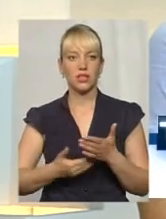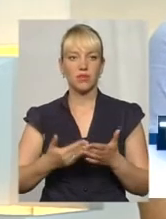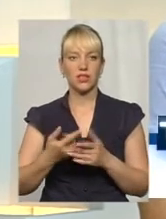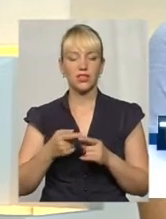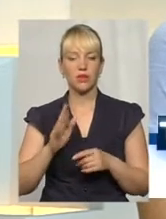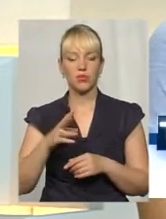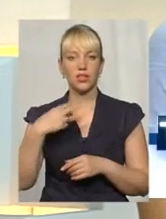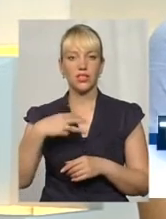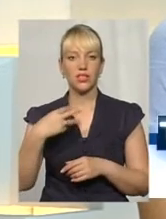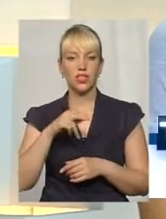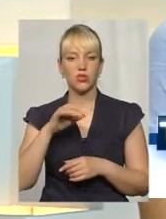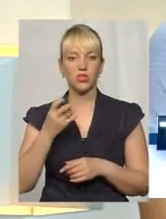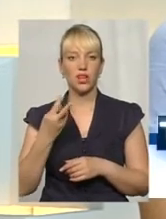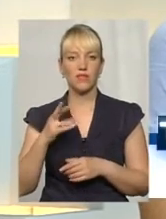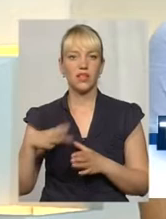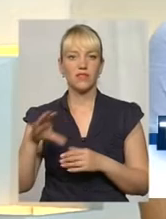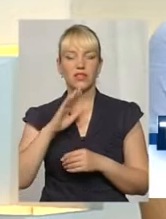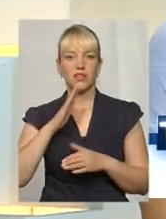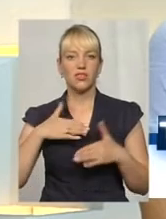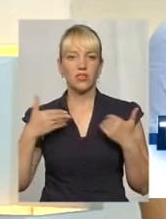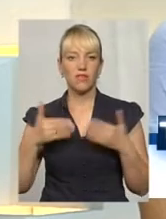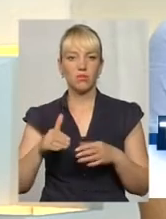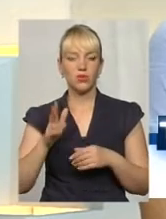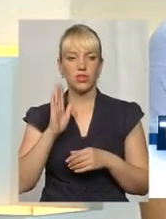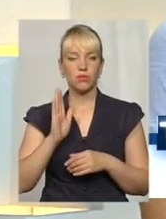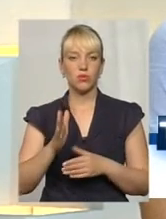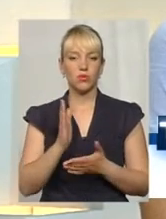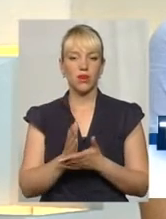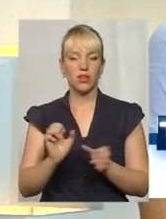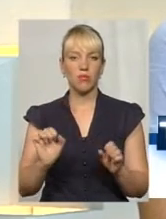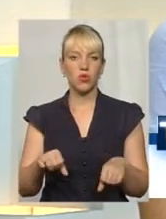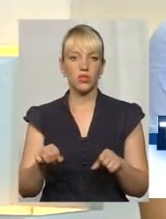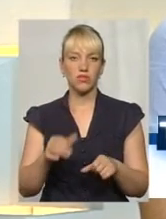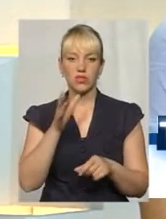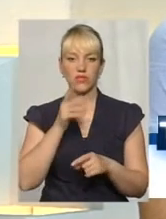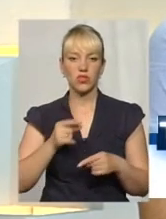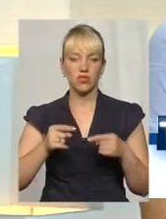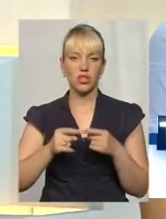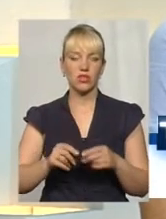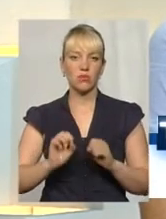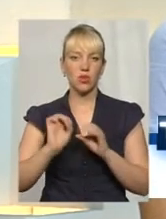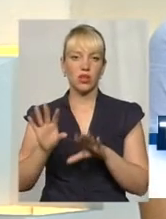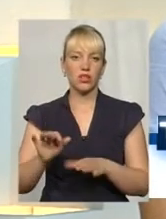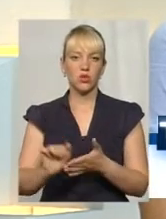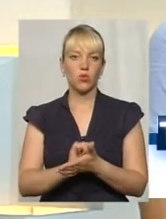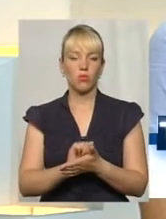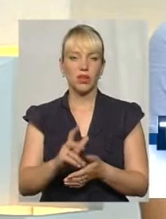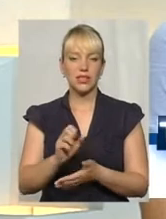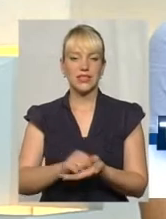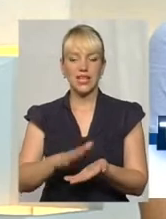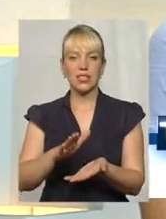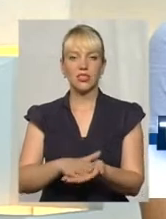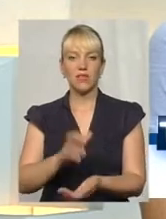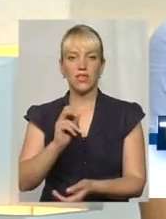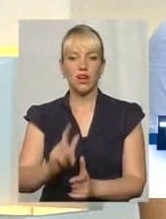буде 30 червня, тобто всі наші випускники будуть мати можливість своєчасно подати документи, зареєструватися